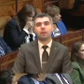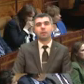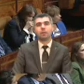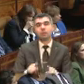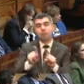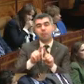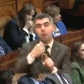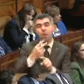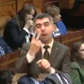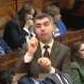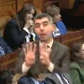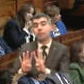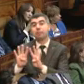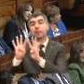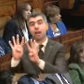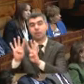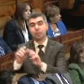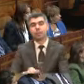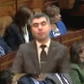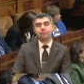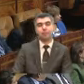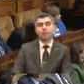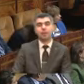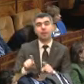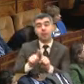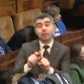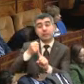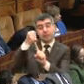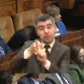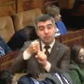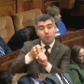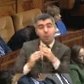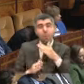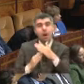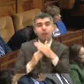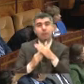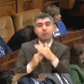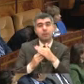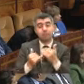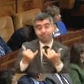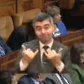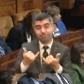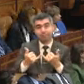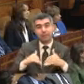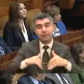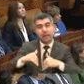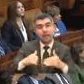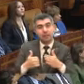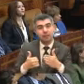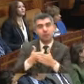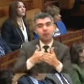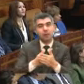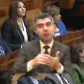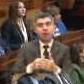منذ 2018 بدات الاعمال ديالها وتوقفات، دابا تدير حوادث سير. يا ريت كل ما يعني كل ما كانش